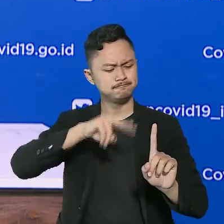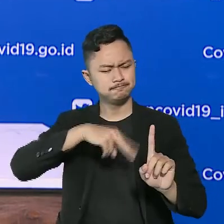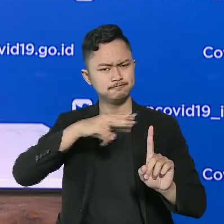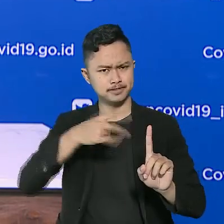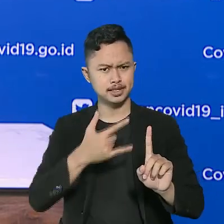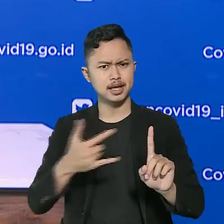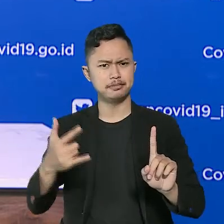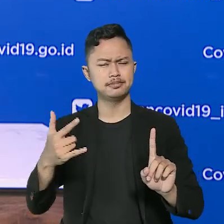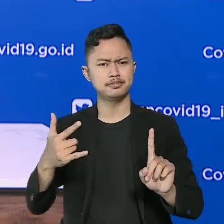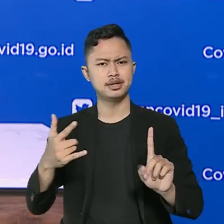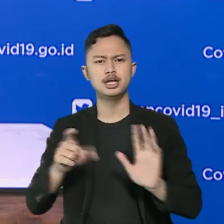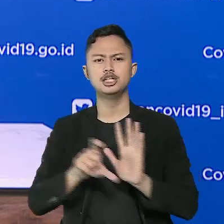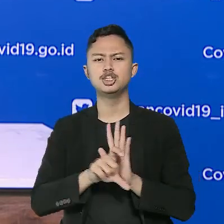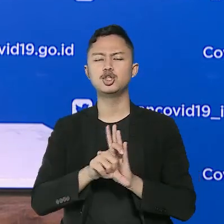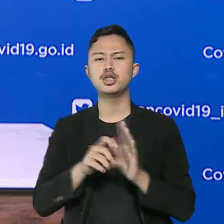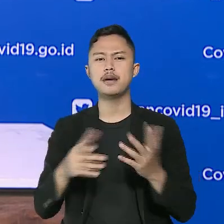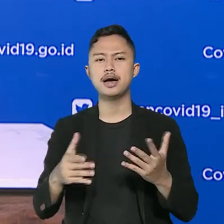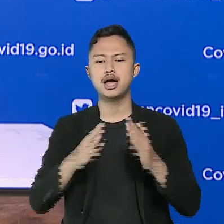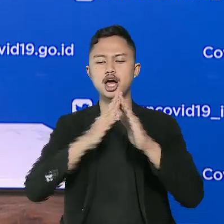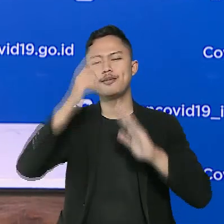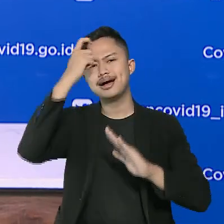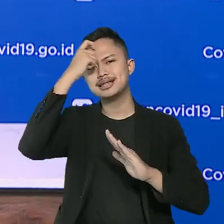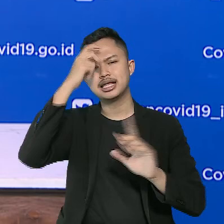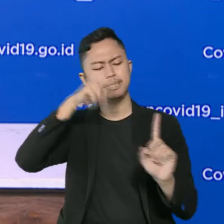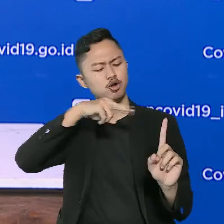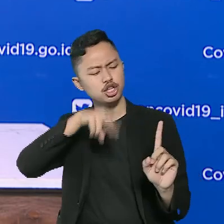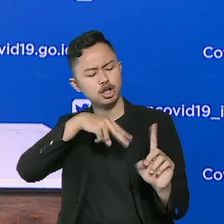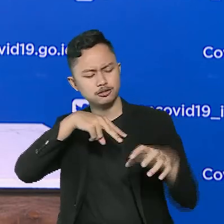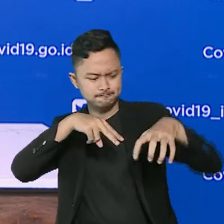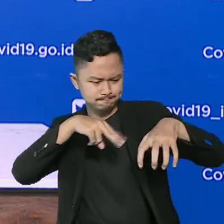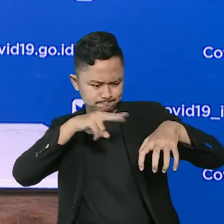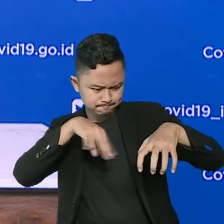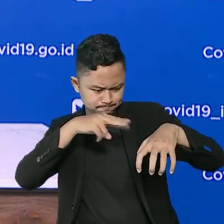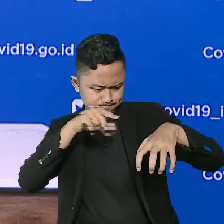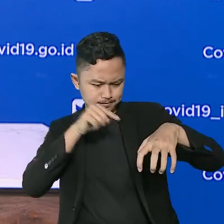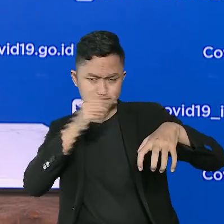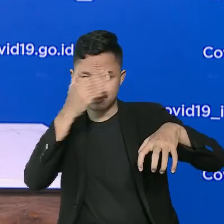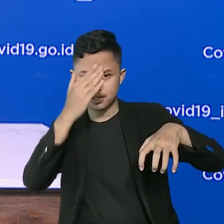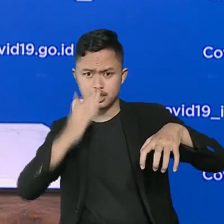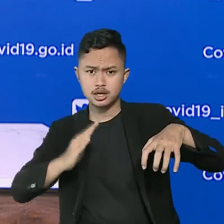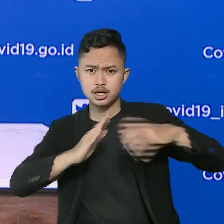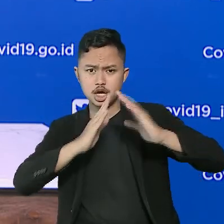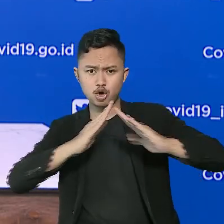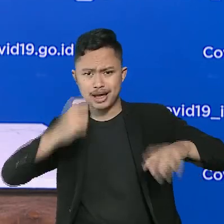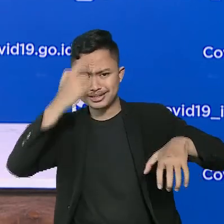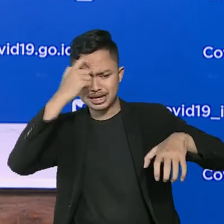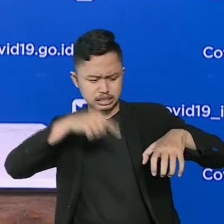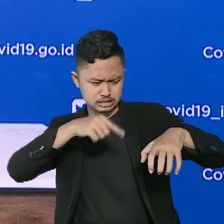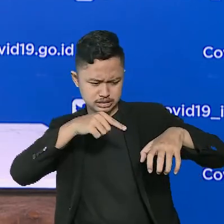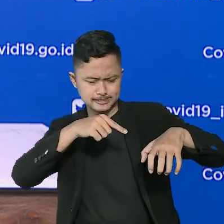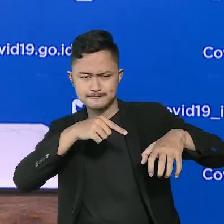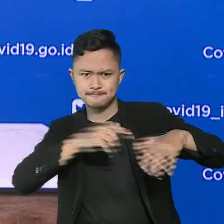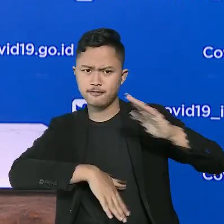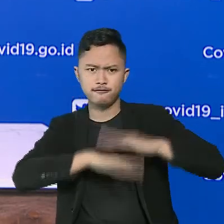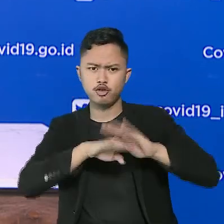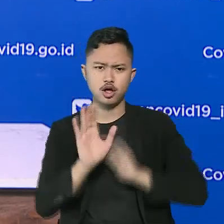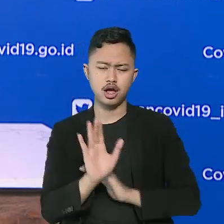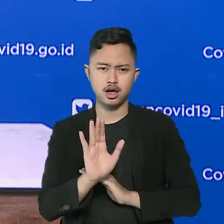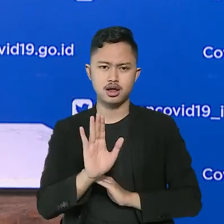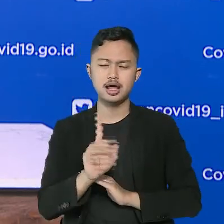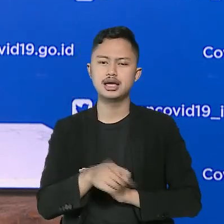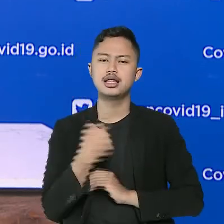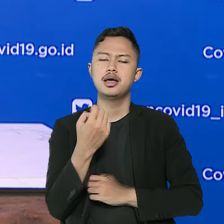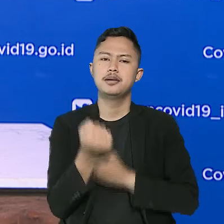dilakukan termasuk terkait keterisian rumah sakit untuk menekan angka kematian dan meningkatkan angka kesembuhan semaksimal